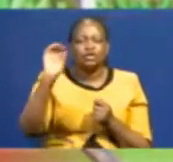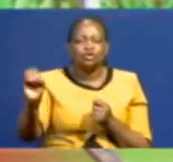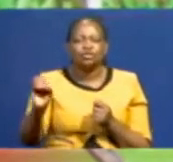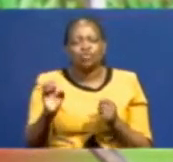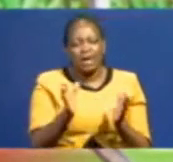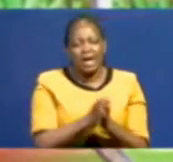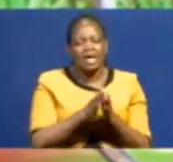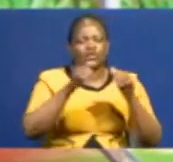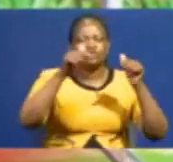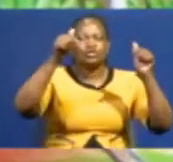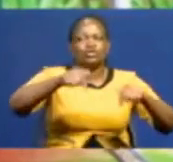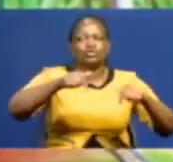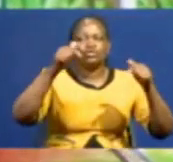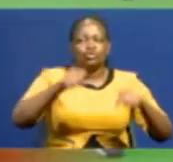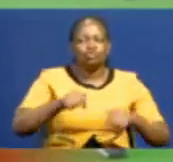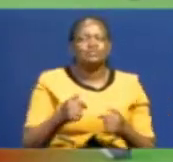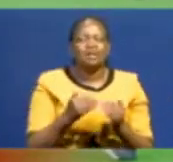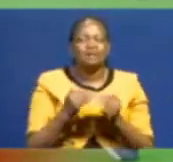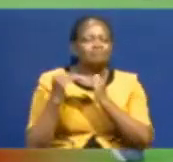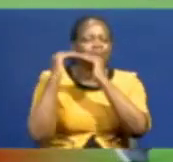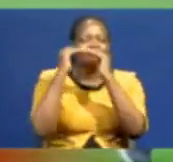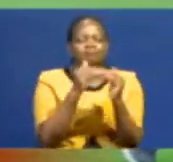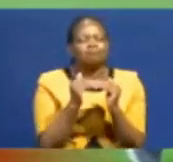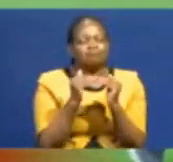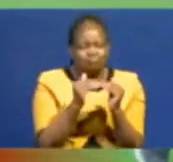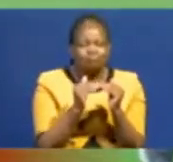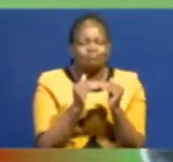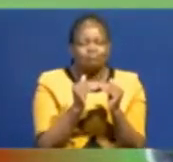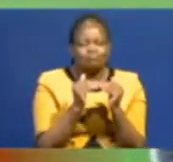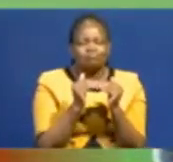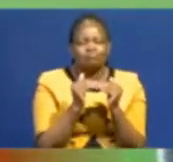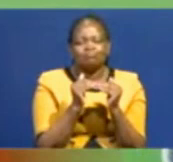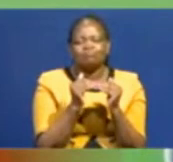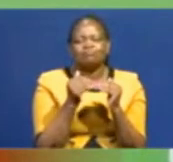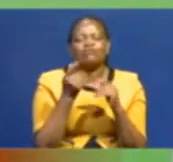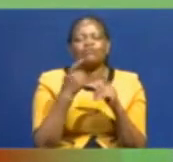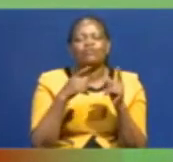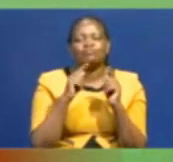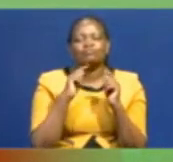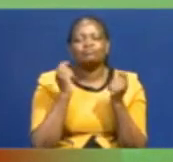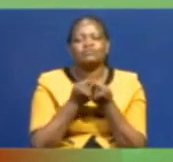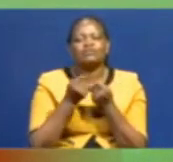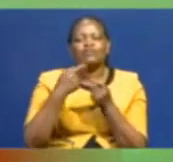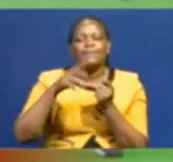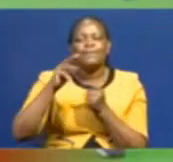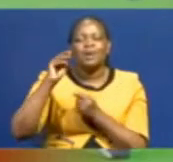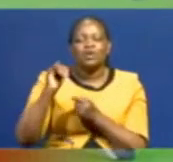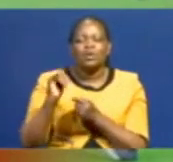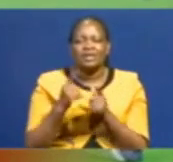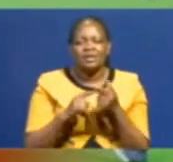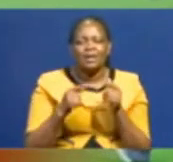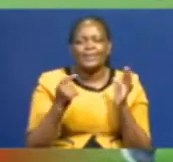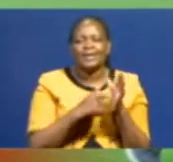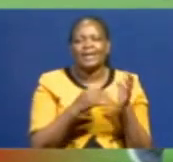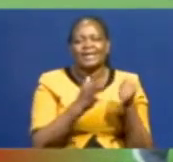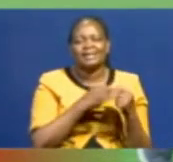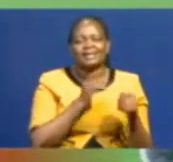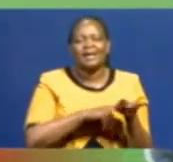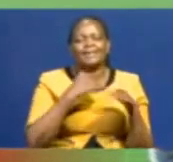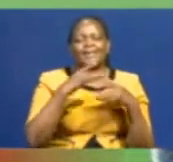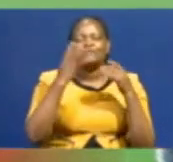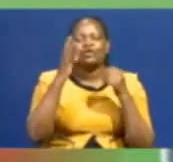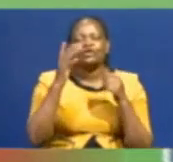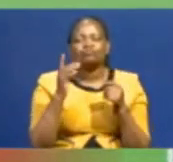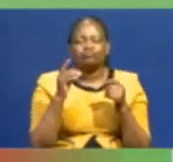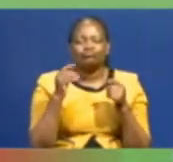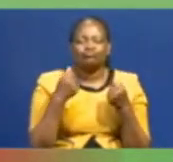na hii Leo Ime nikisha sare tasa dhi ya genetic kutoka malawi Lakers ina alama nane baada ya kuche mechi nne timu